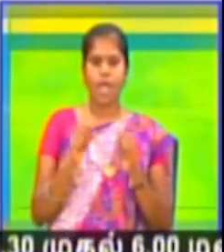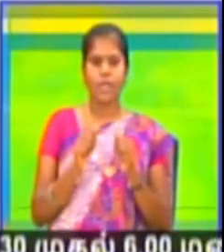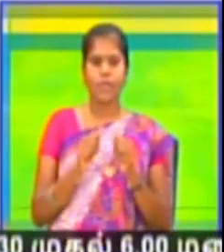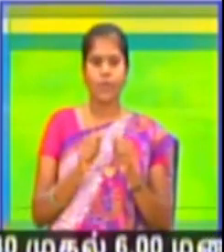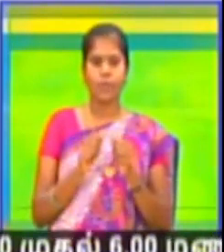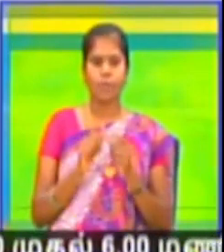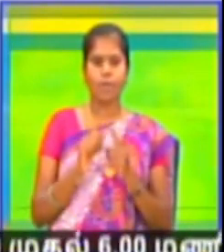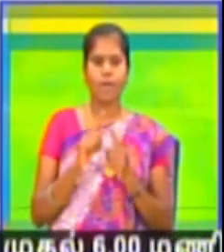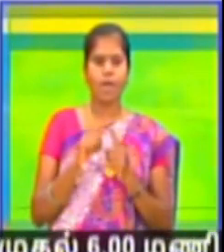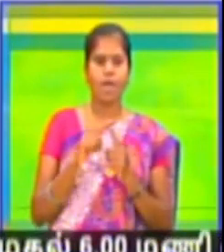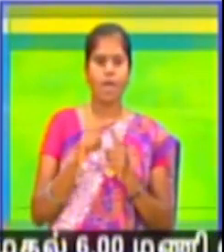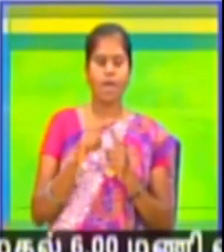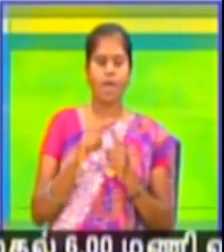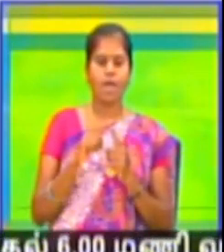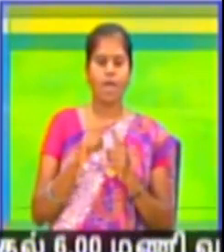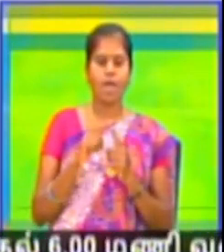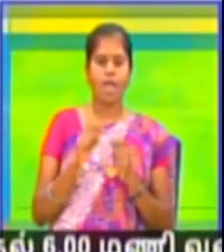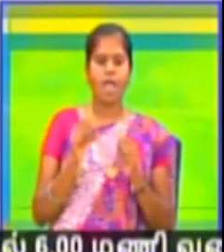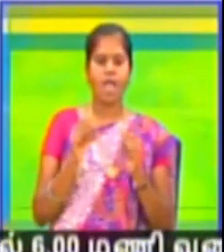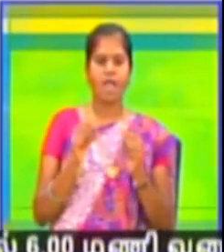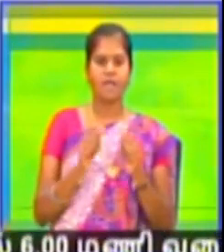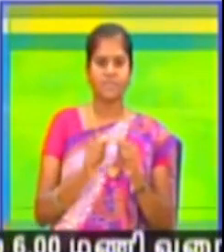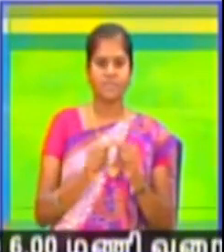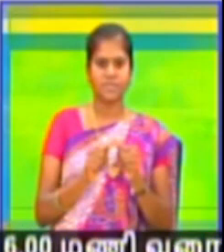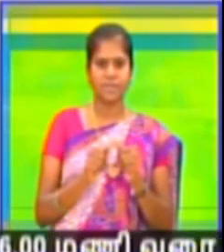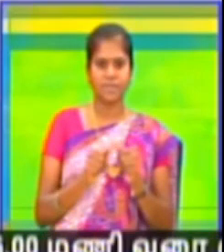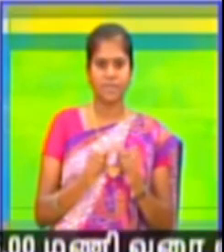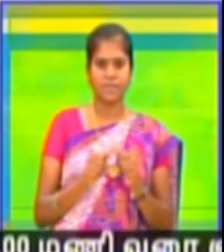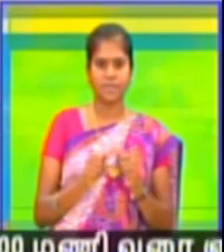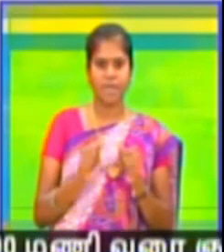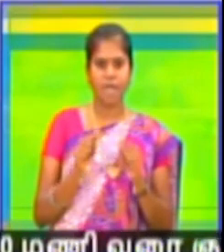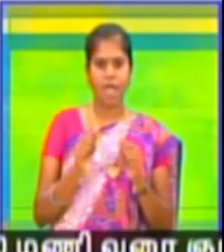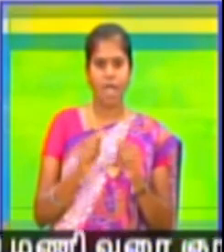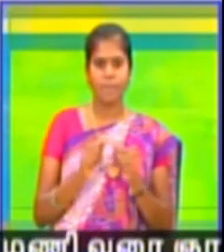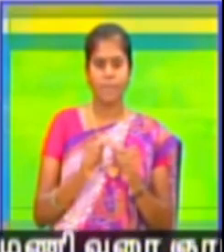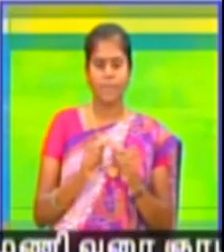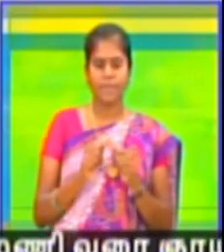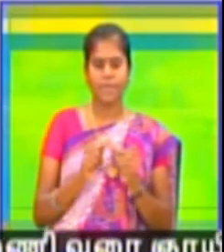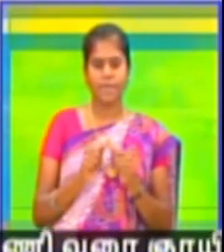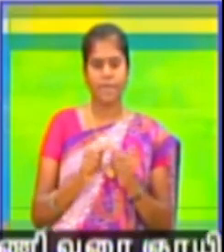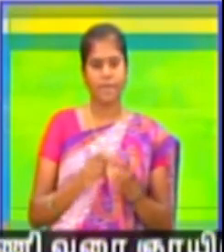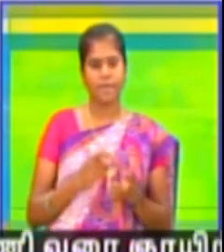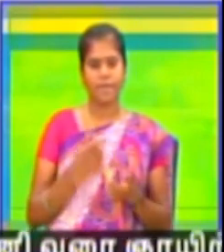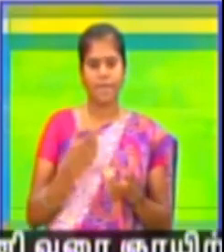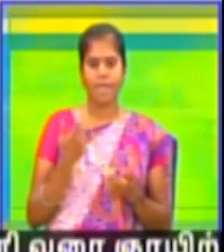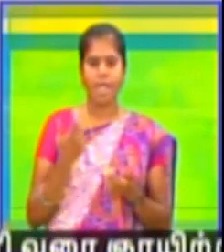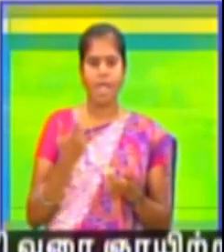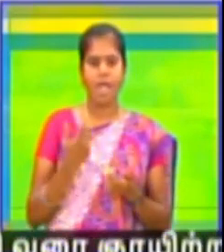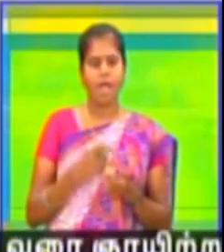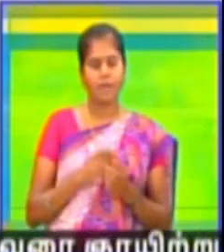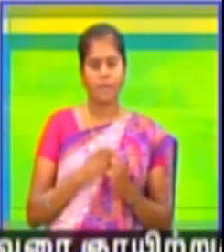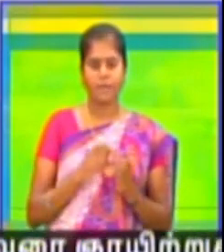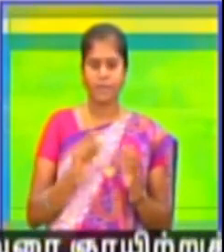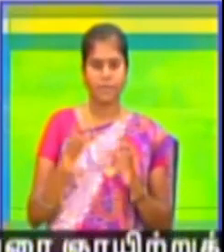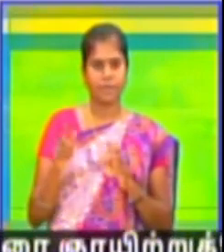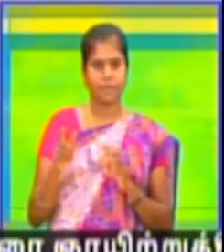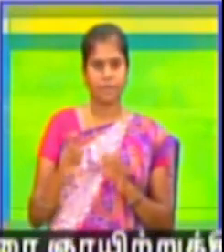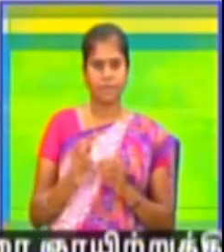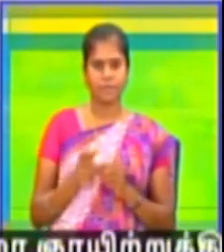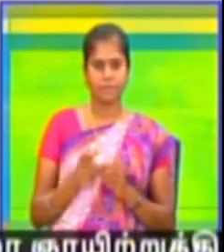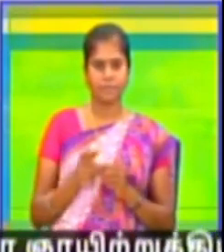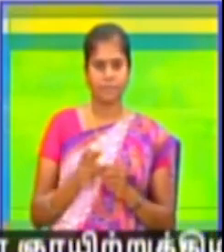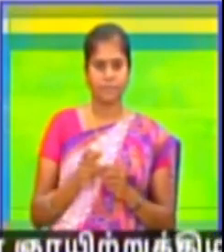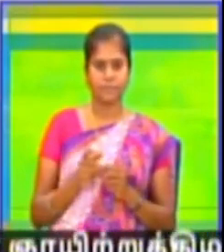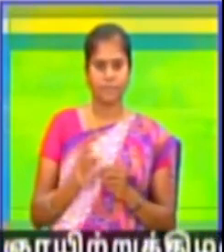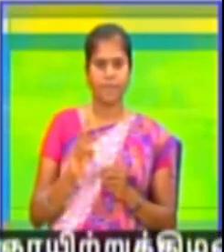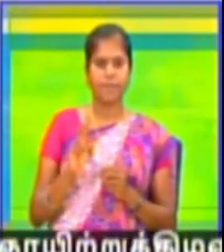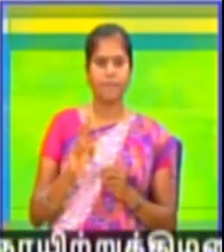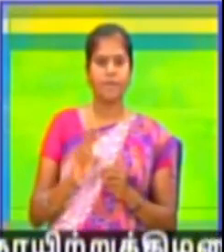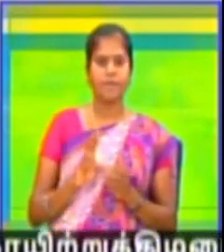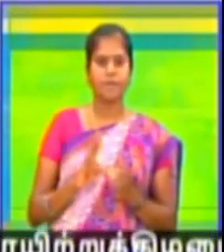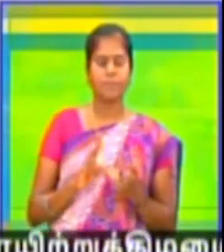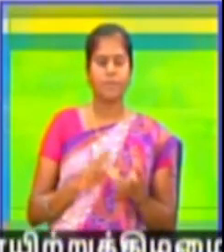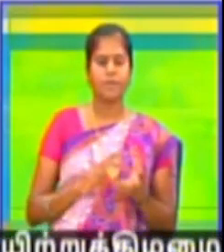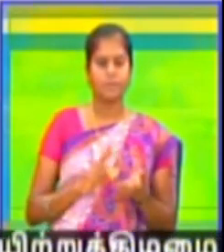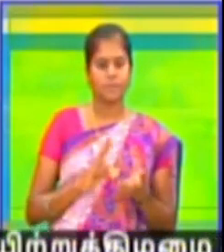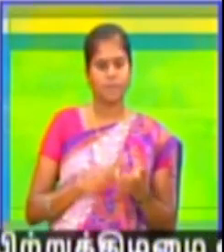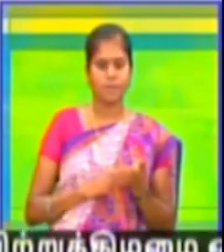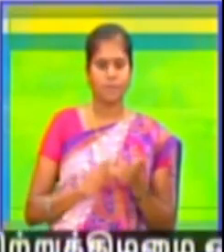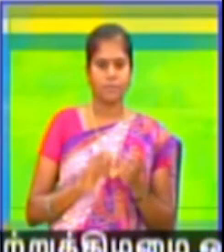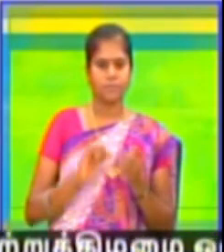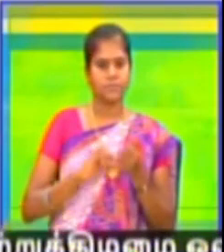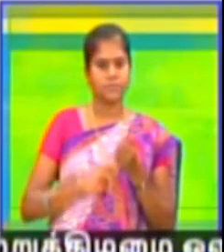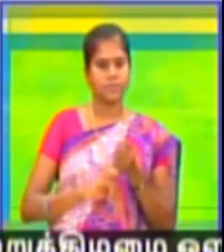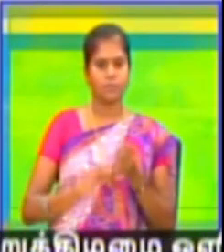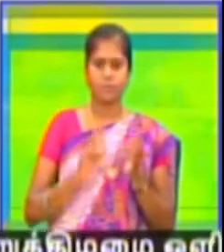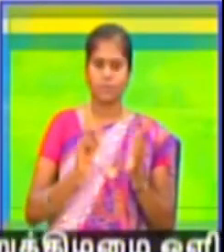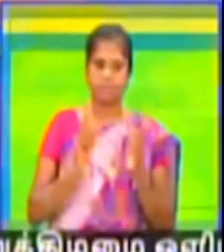ஐரோப்பா, ஆஸ்திரேலியா, ஆப்பிரிக்கா, அண்டார்டிகா, வட அமெரிக்கா, தென்